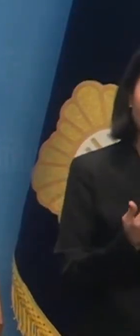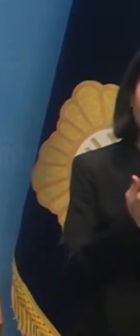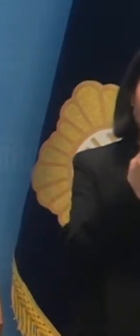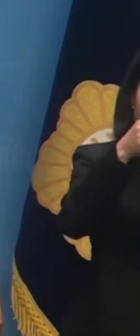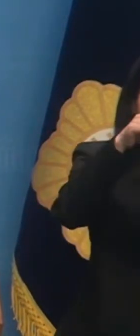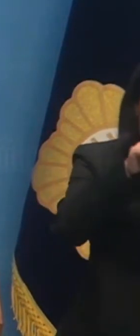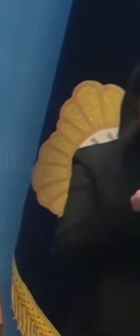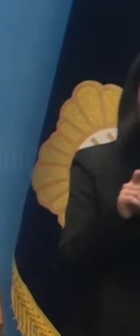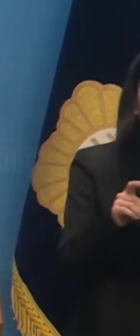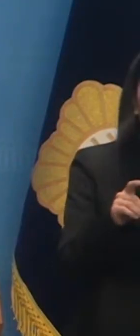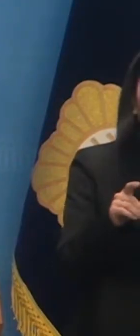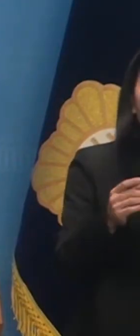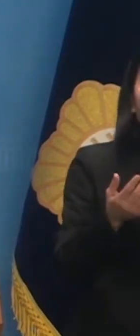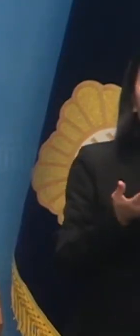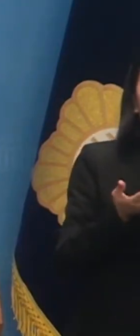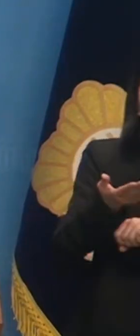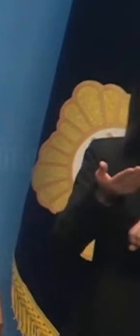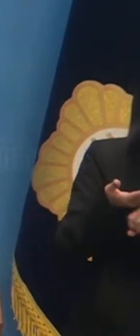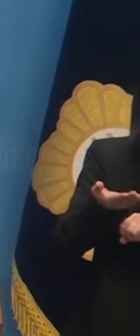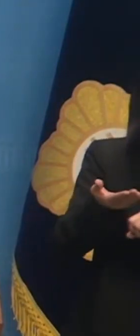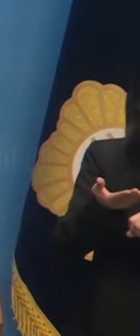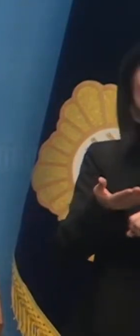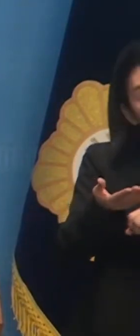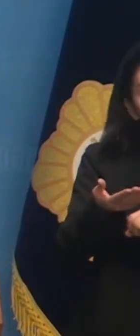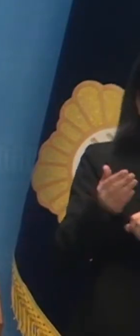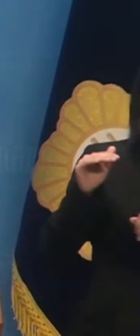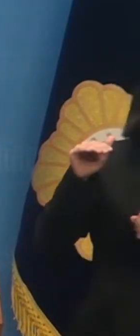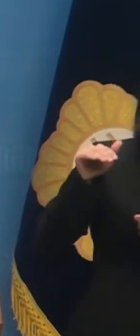추세적으로 하락할 것이 객관적 현실입니다.